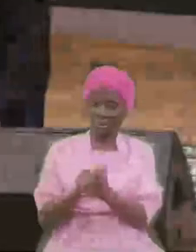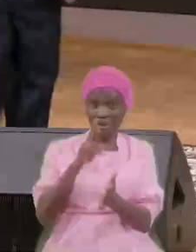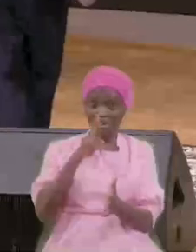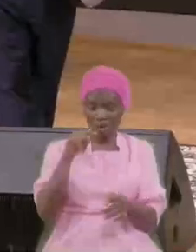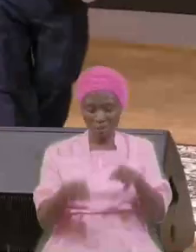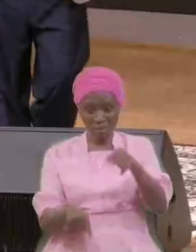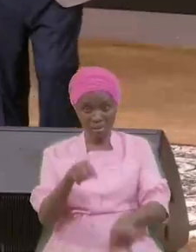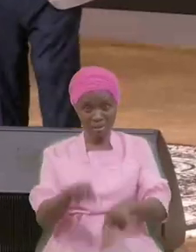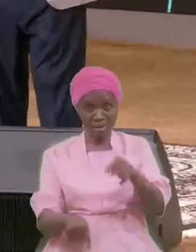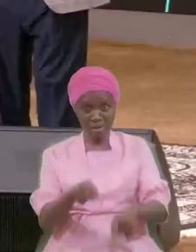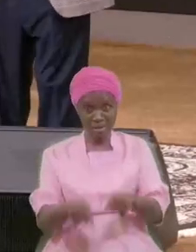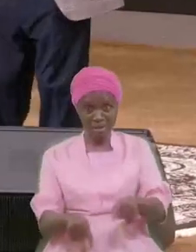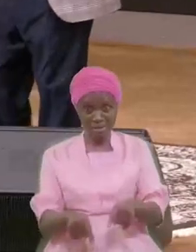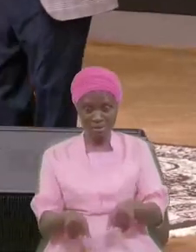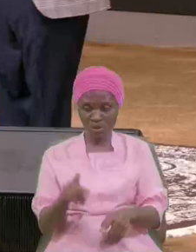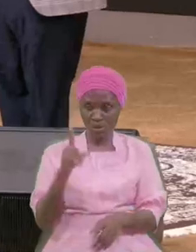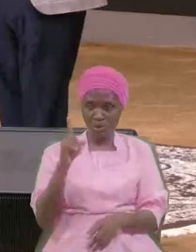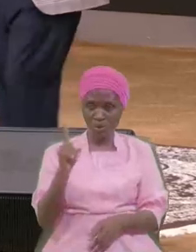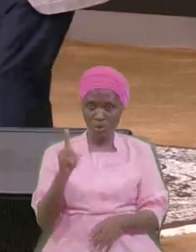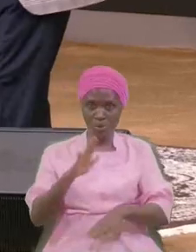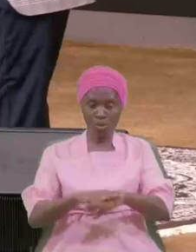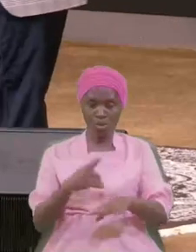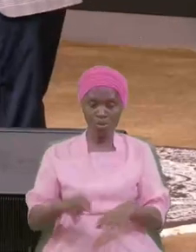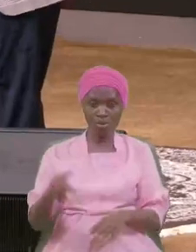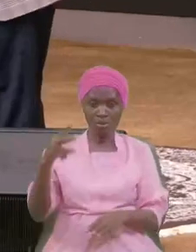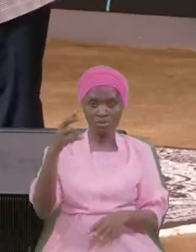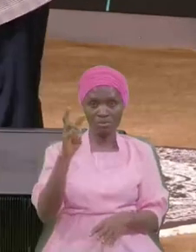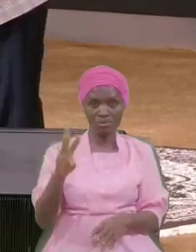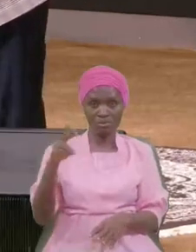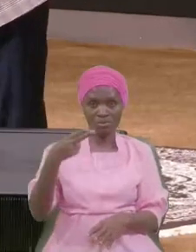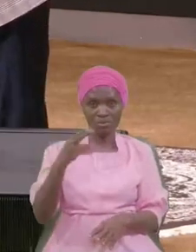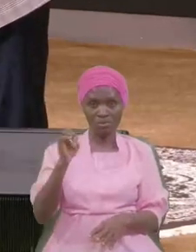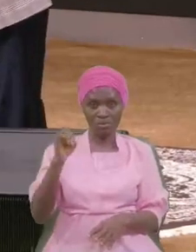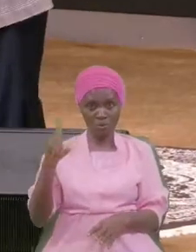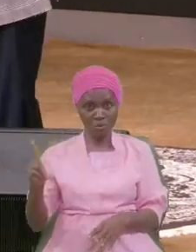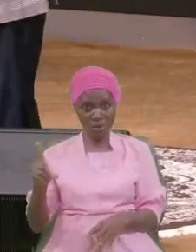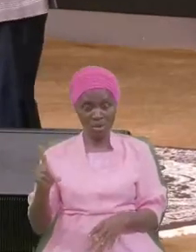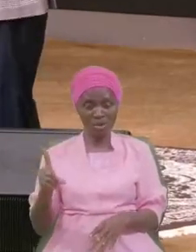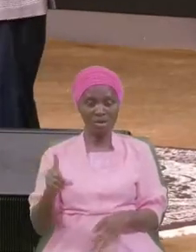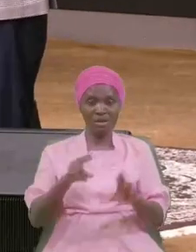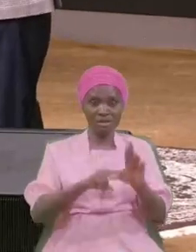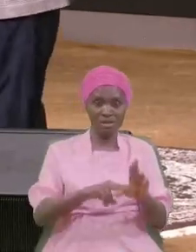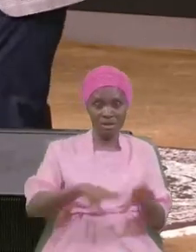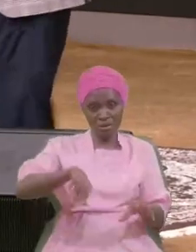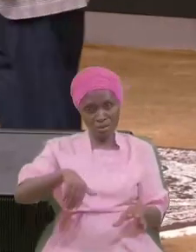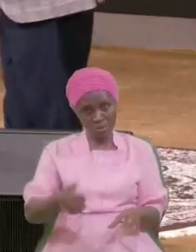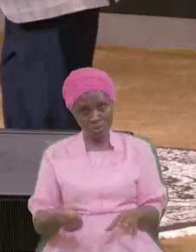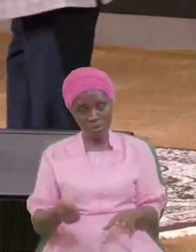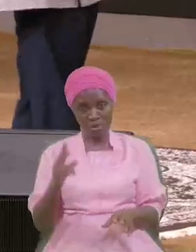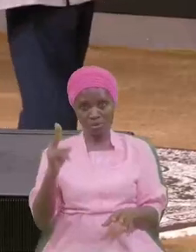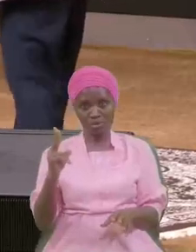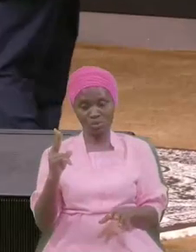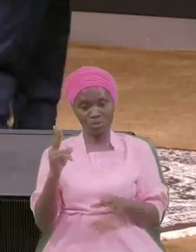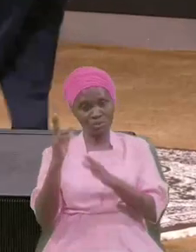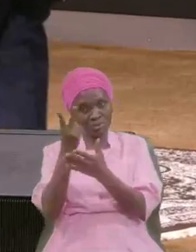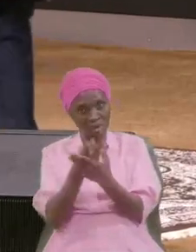personnes paralysées, un dans le fauteuil roulant, je peux le voir. L'autre, les deux autres étendus